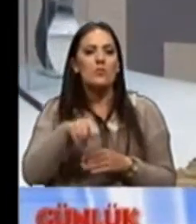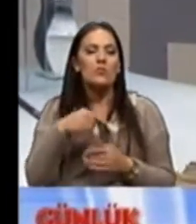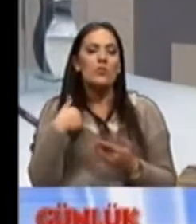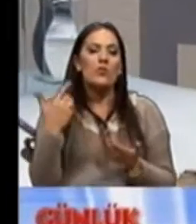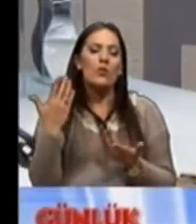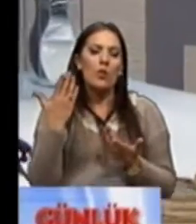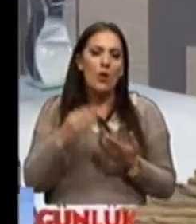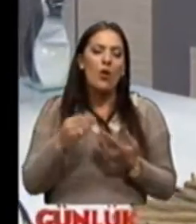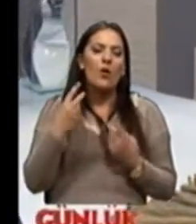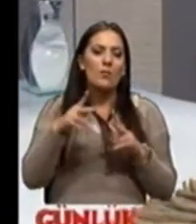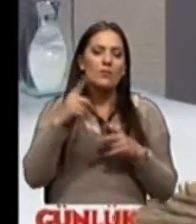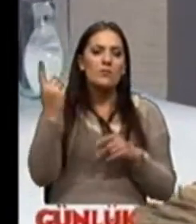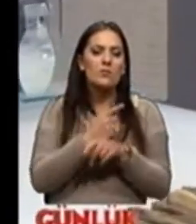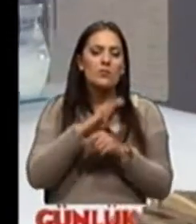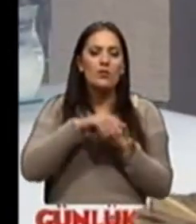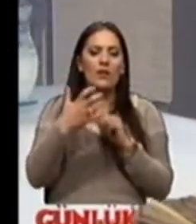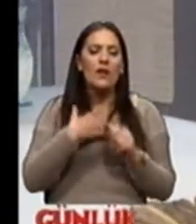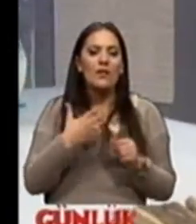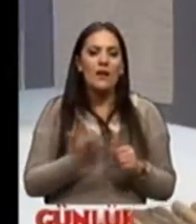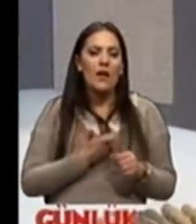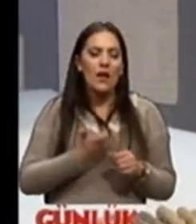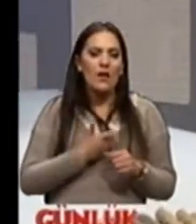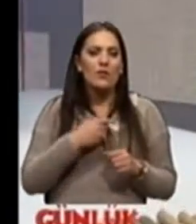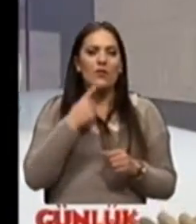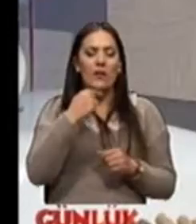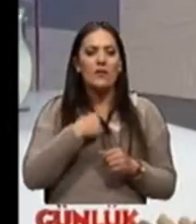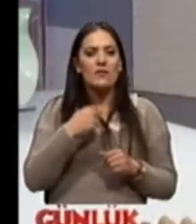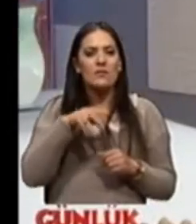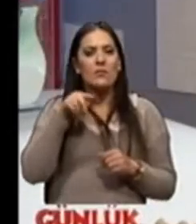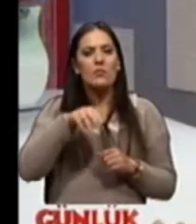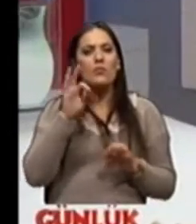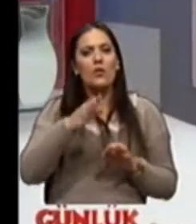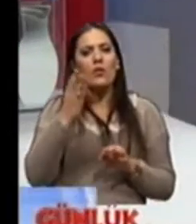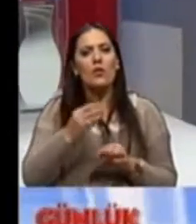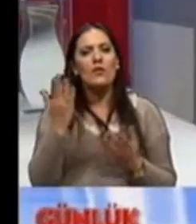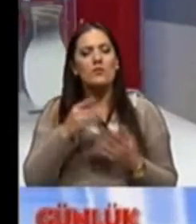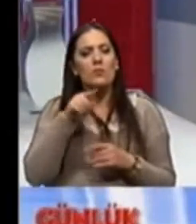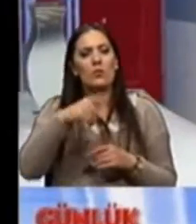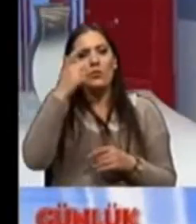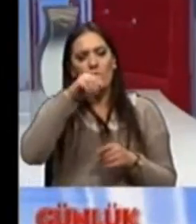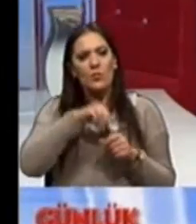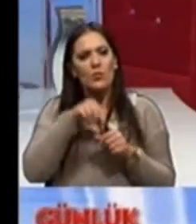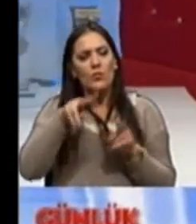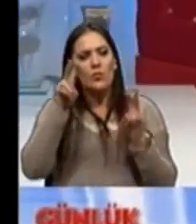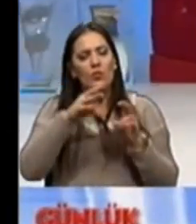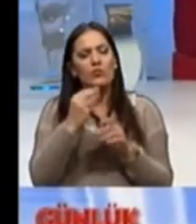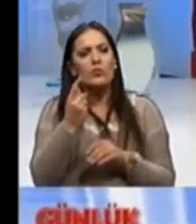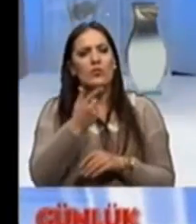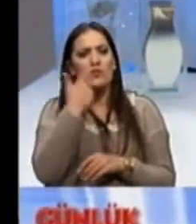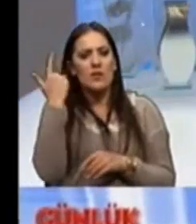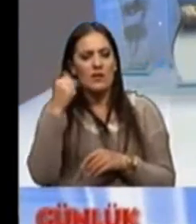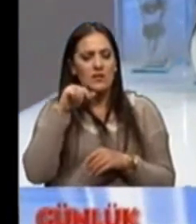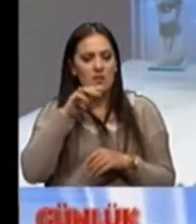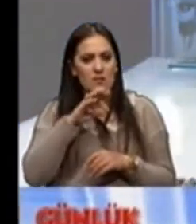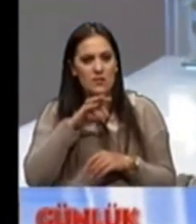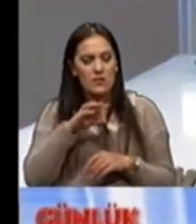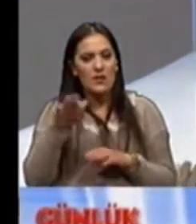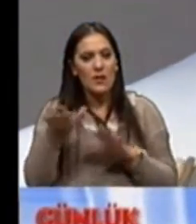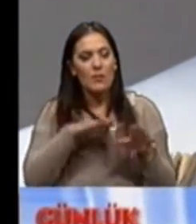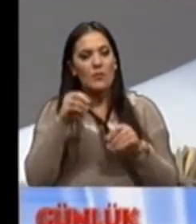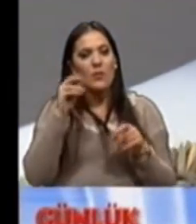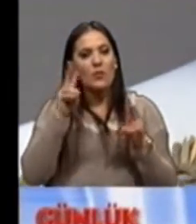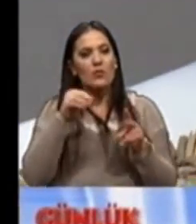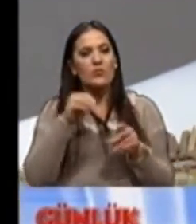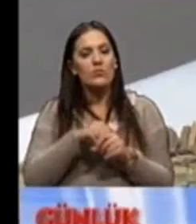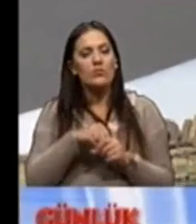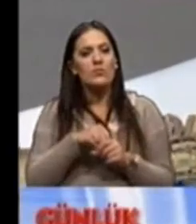elzem dünyanın tabii, kendi kanunu yani dediğiniz gibi. Olan şeyler bunlar. Türkiye bu konuda çok şanssız bunu söylemek istiyorum. Yani deprem